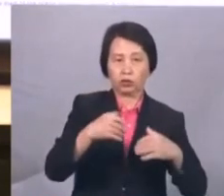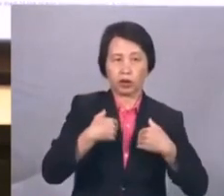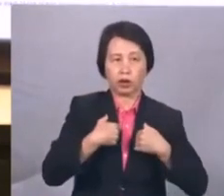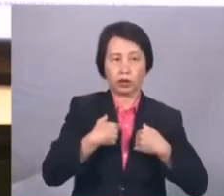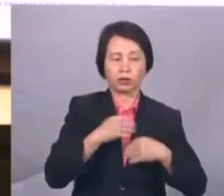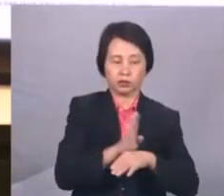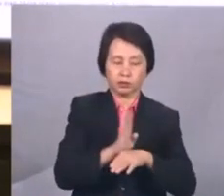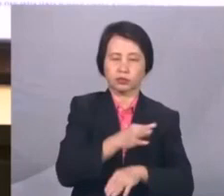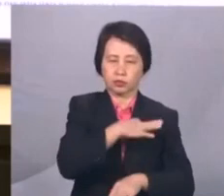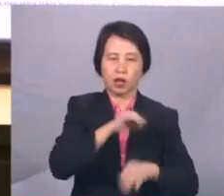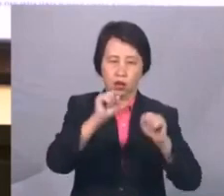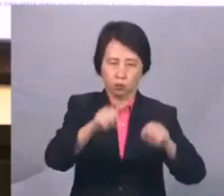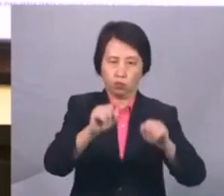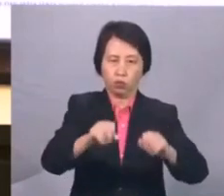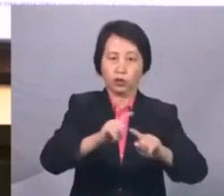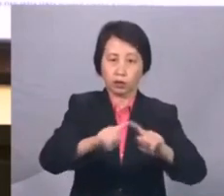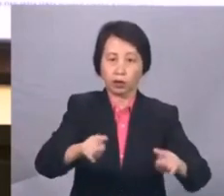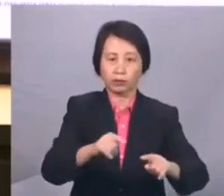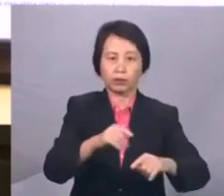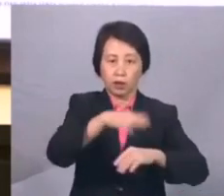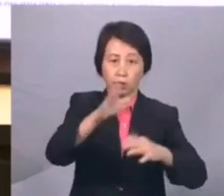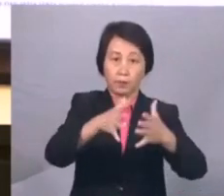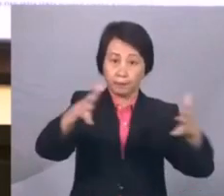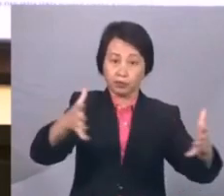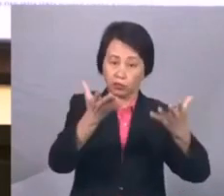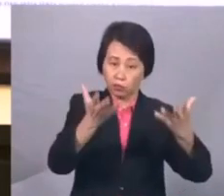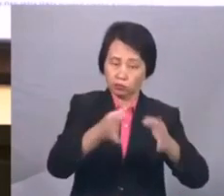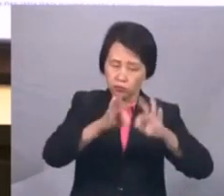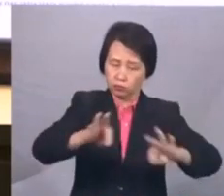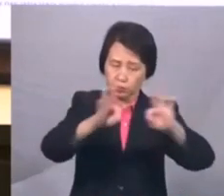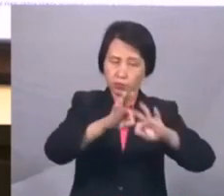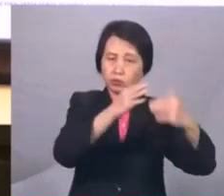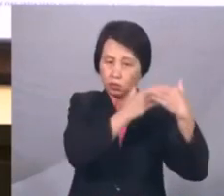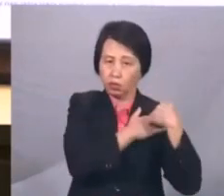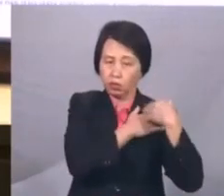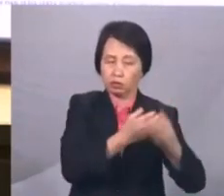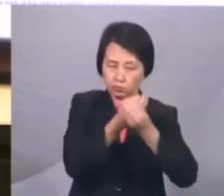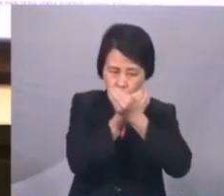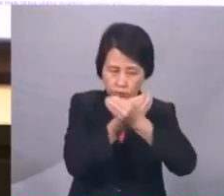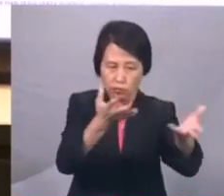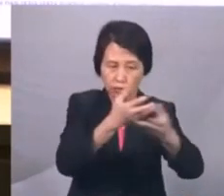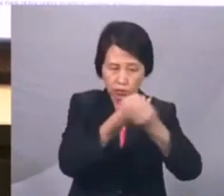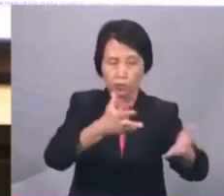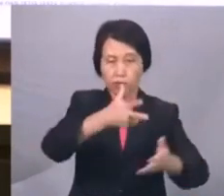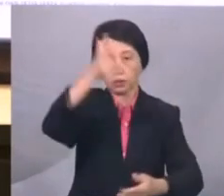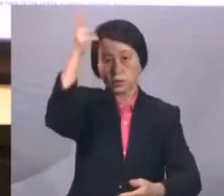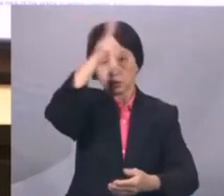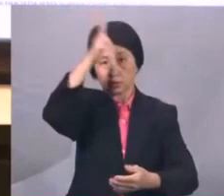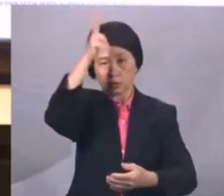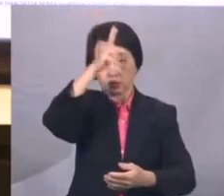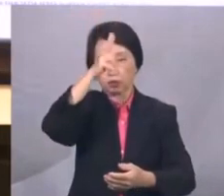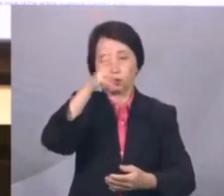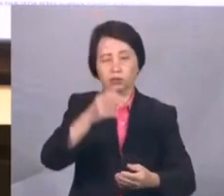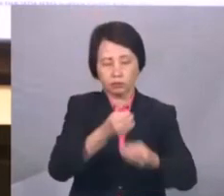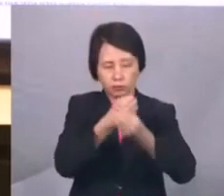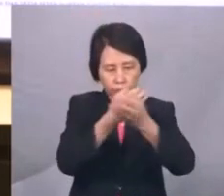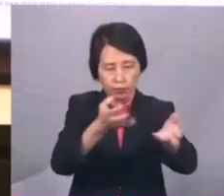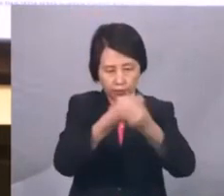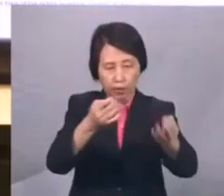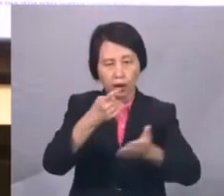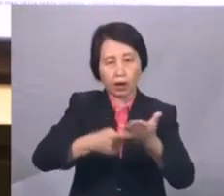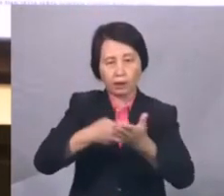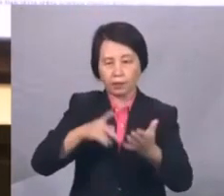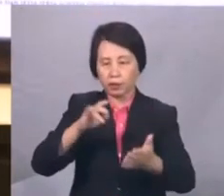sifatnya komisioner tetapi peranan kita lebih besar kepada bernama menyampaikan maklumat kerajaan amal umat